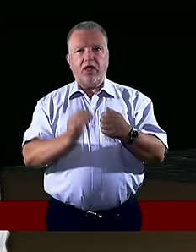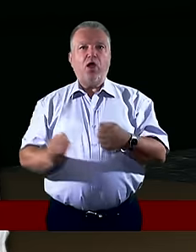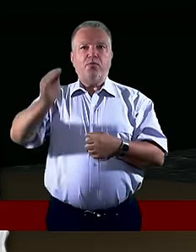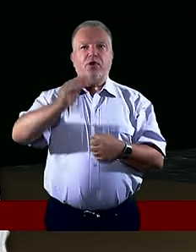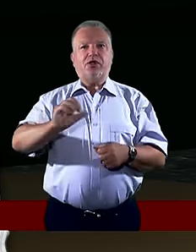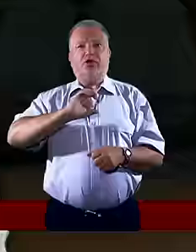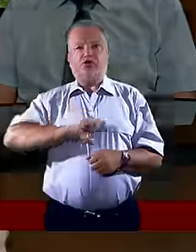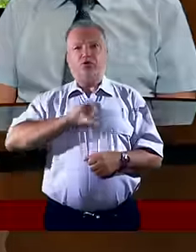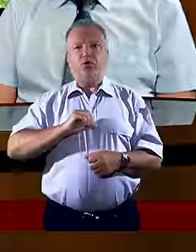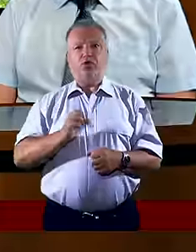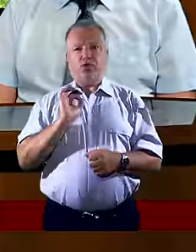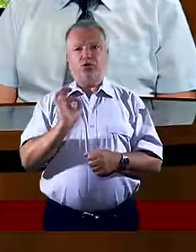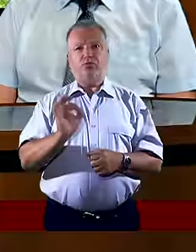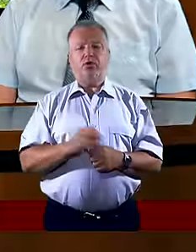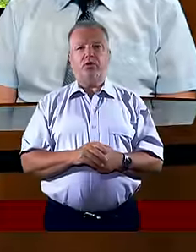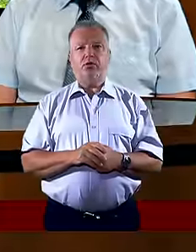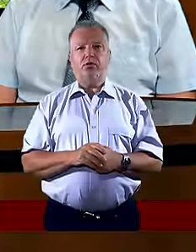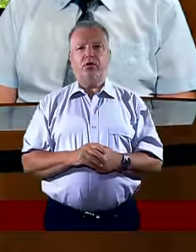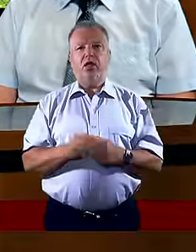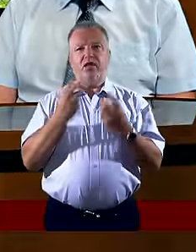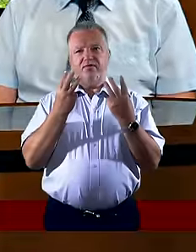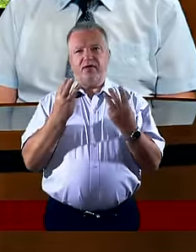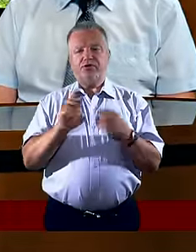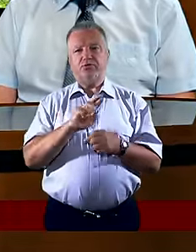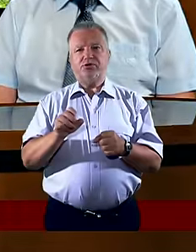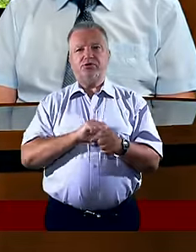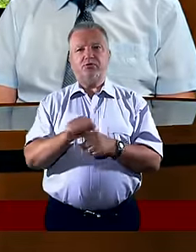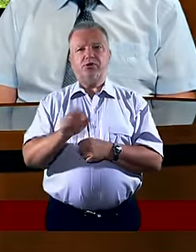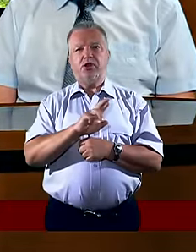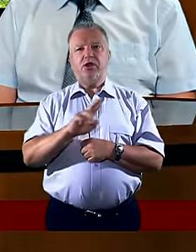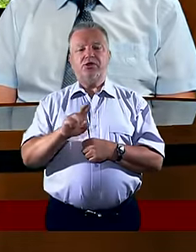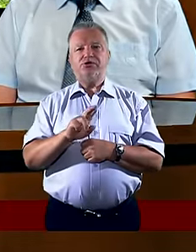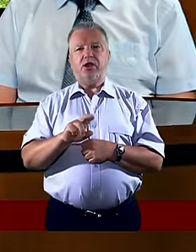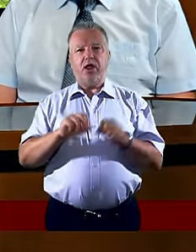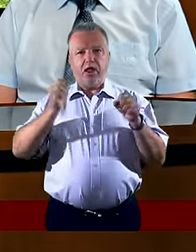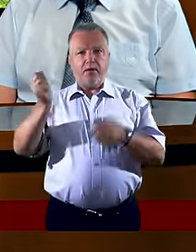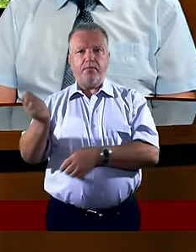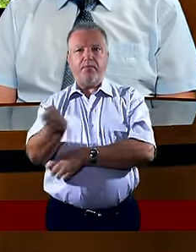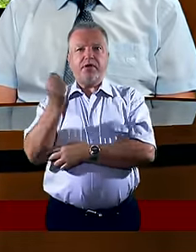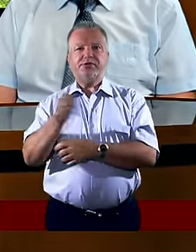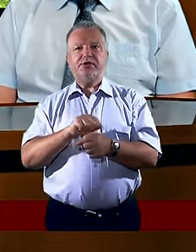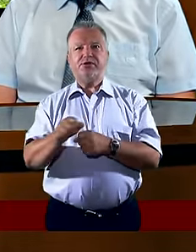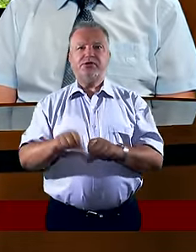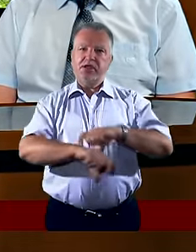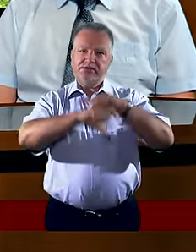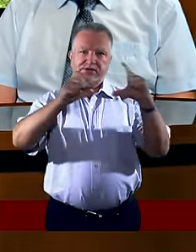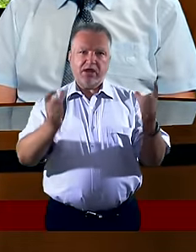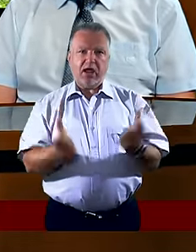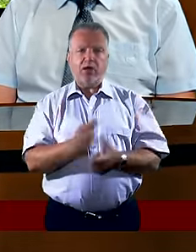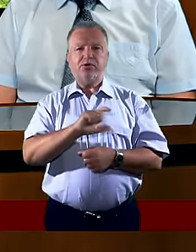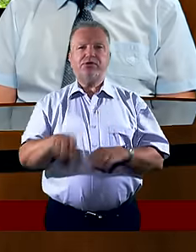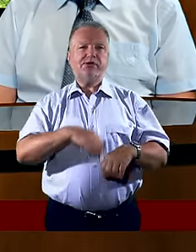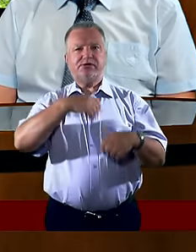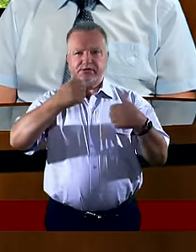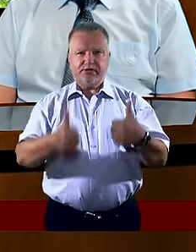swoje dobro. Ważną rzeczą jest, że pasterz jest cały czas, stale